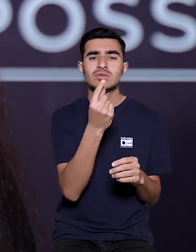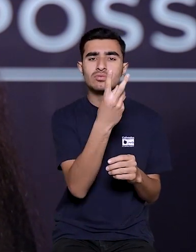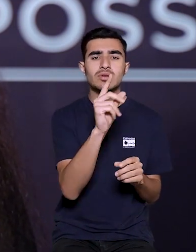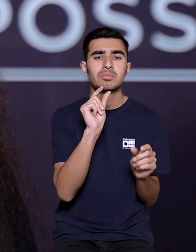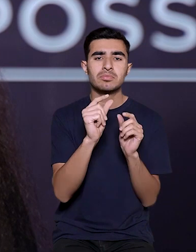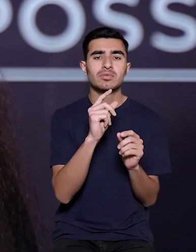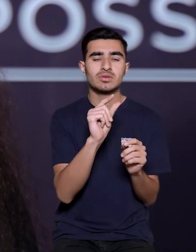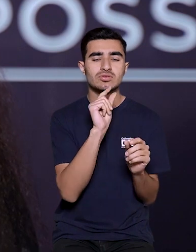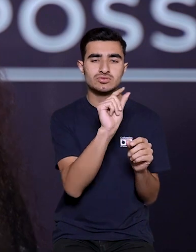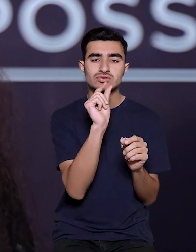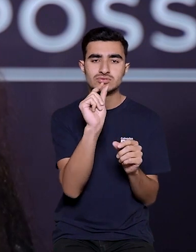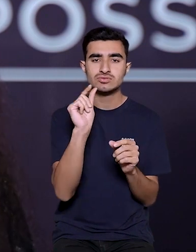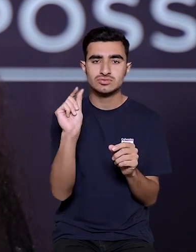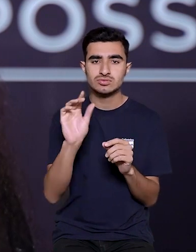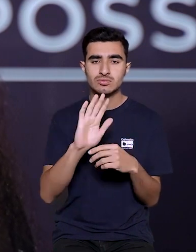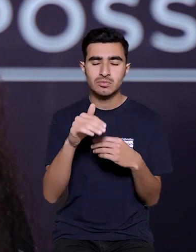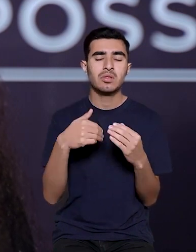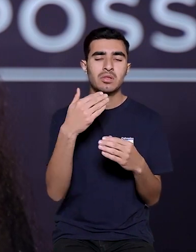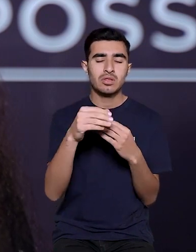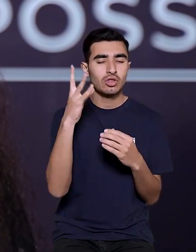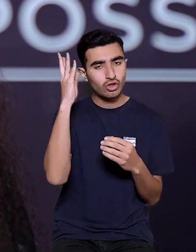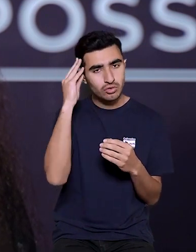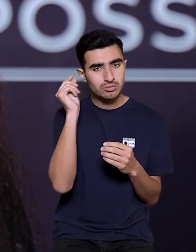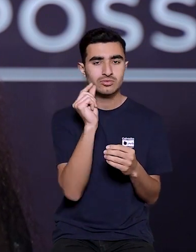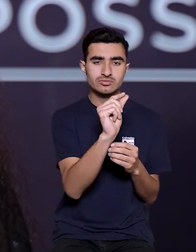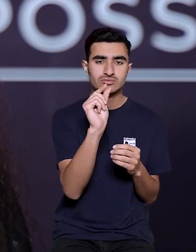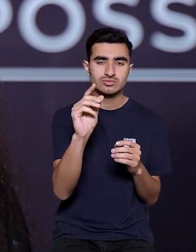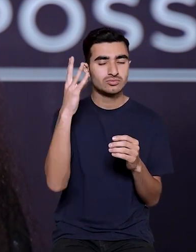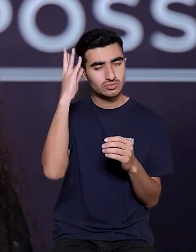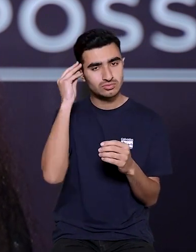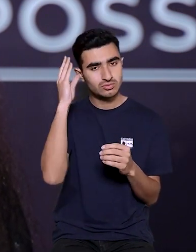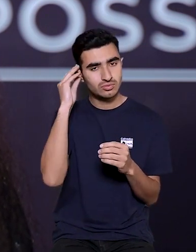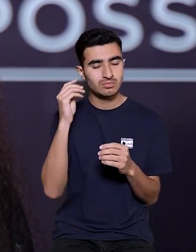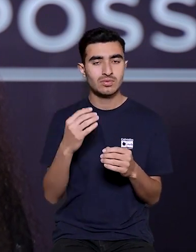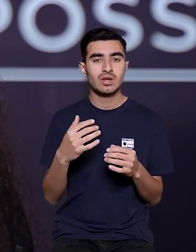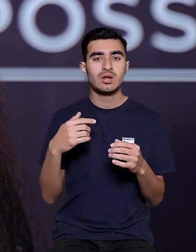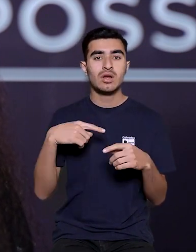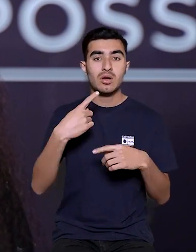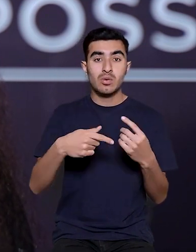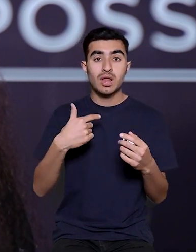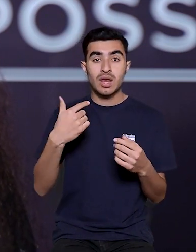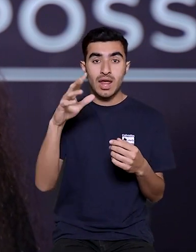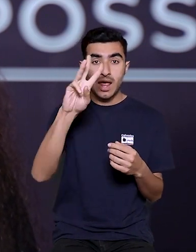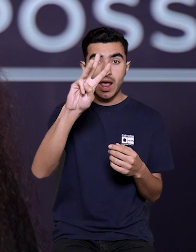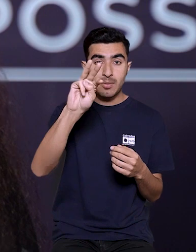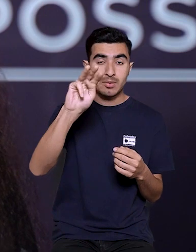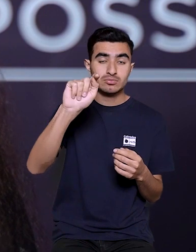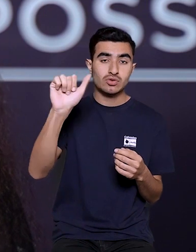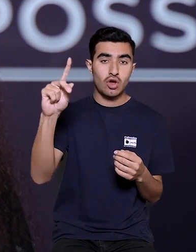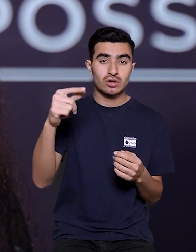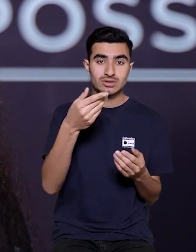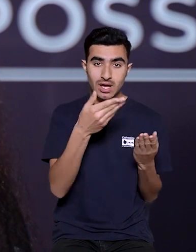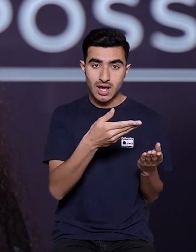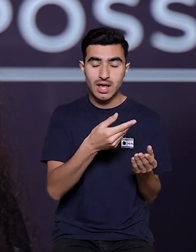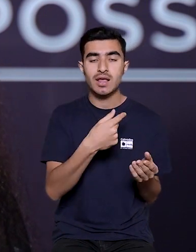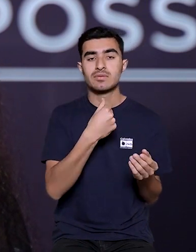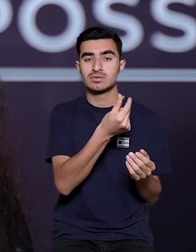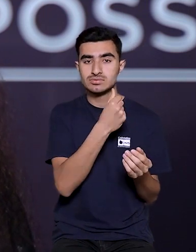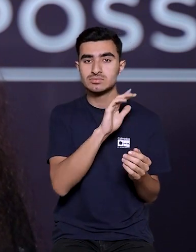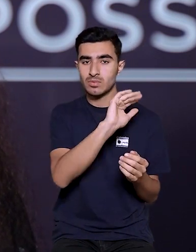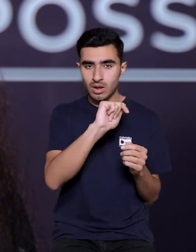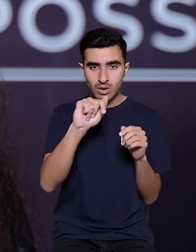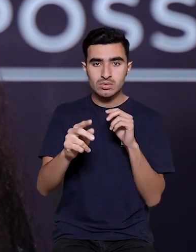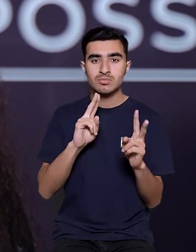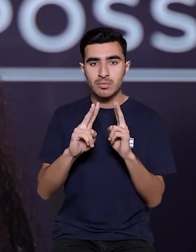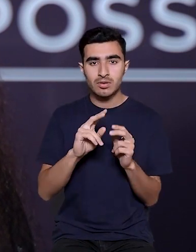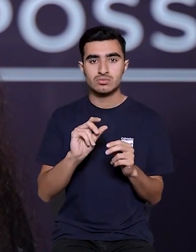कहानी पढ़ के सुना दी और अक्सर उसको भूल गई। जब एमएम टॉक्स ने मुझे इनवाइट किया कि मैं कुछ आके कहूँ,